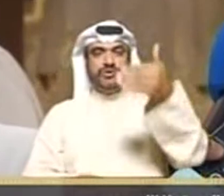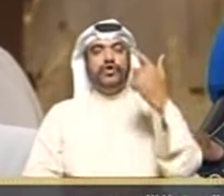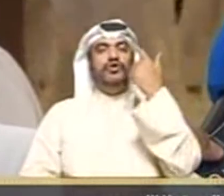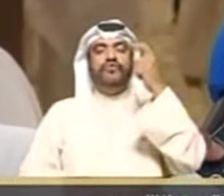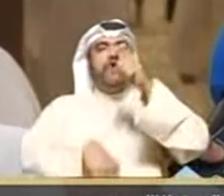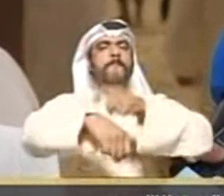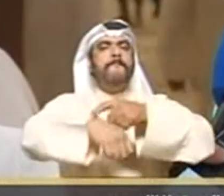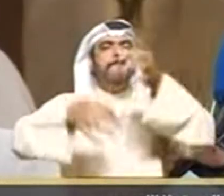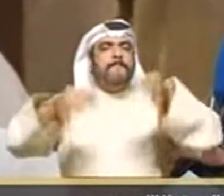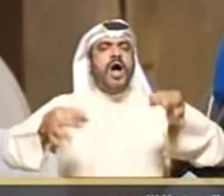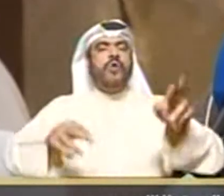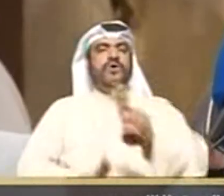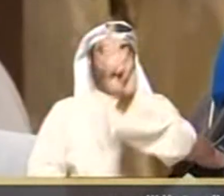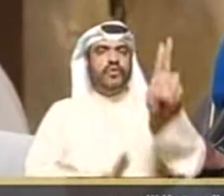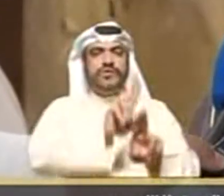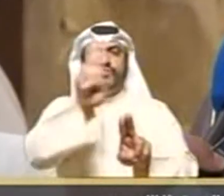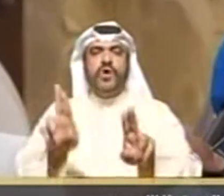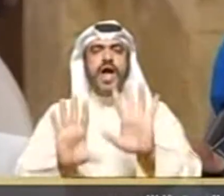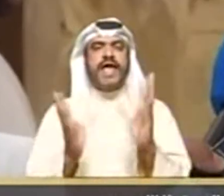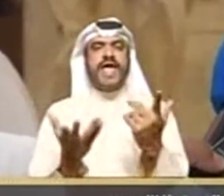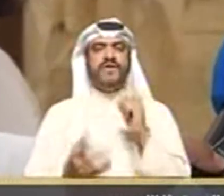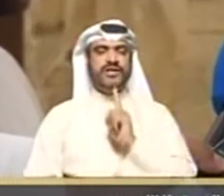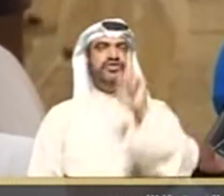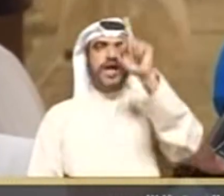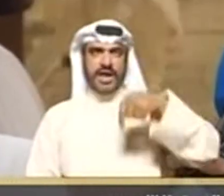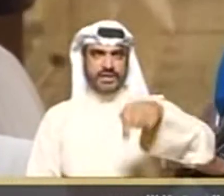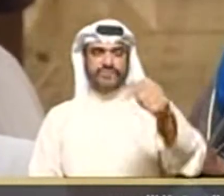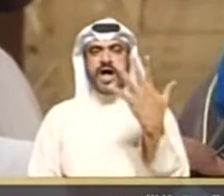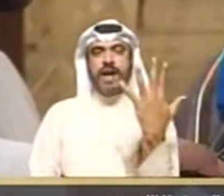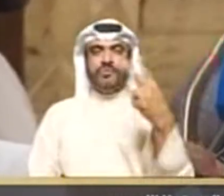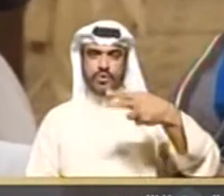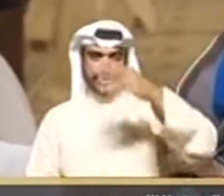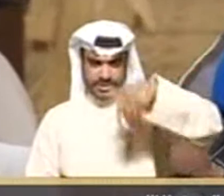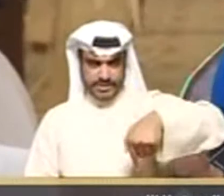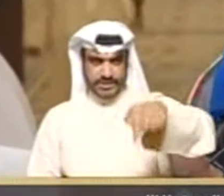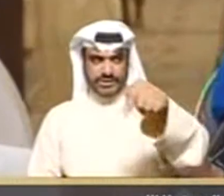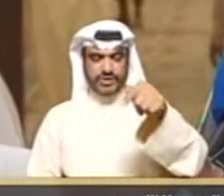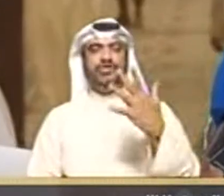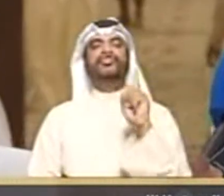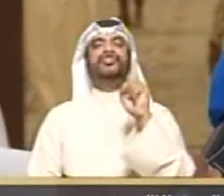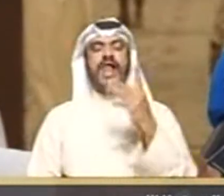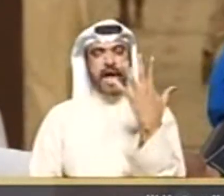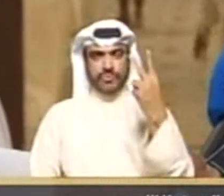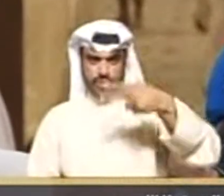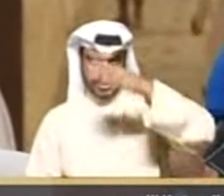لتحديد موعد لمناقشته، يعني سيدرج على جلسة 25 الجلسة يعني عدل